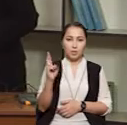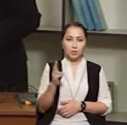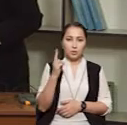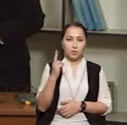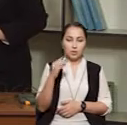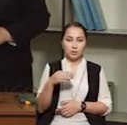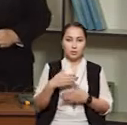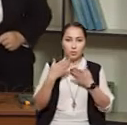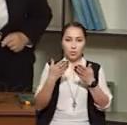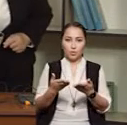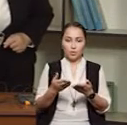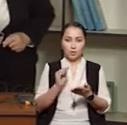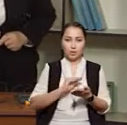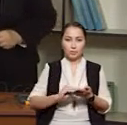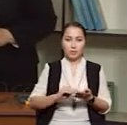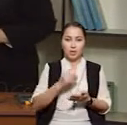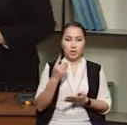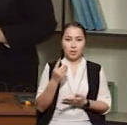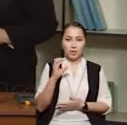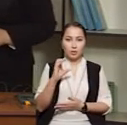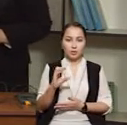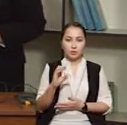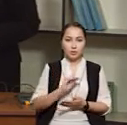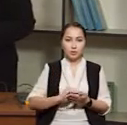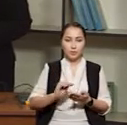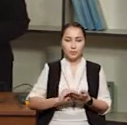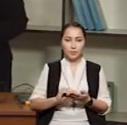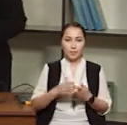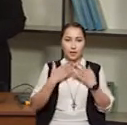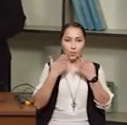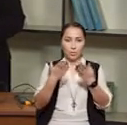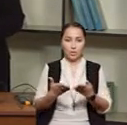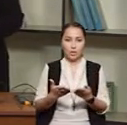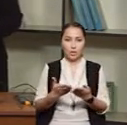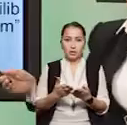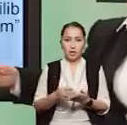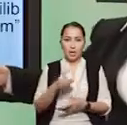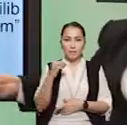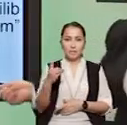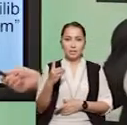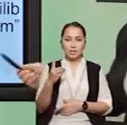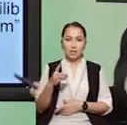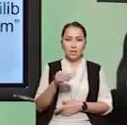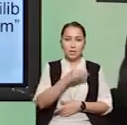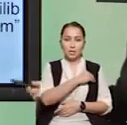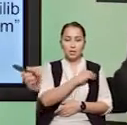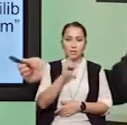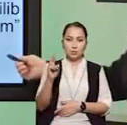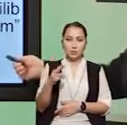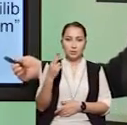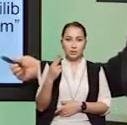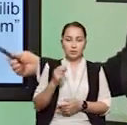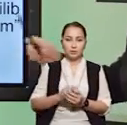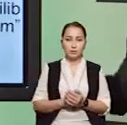gradus Celsius deb o'qiladi. Yozishda 1 gradus C deb yoziladi, lekin o'qiganimizda 1 gradus Celsius